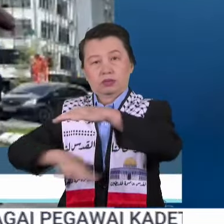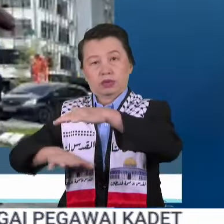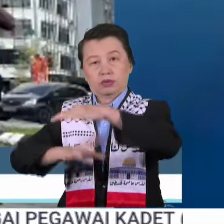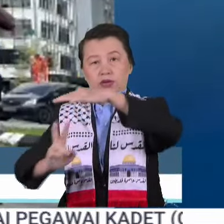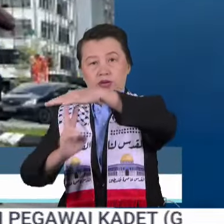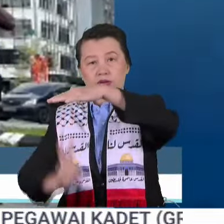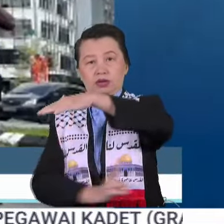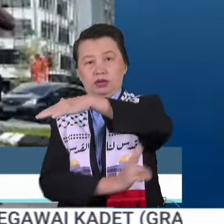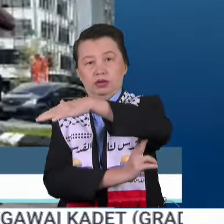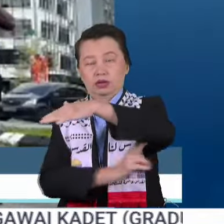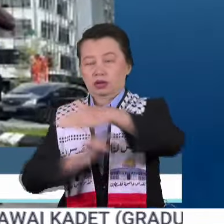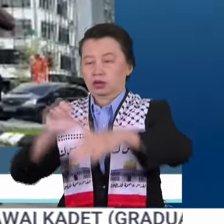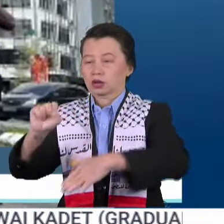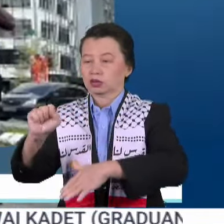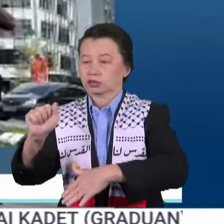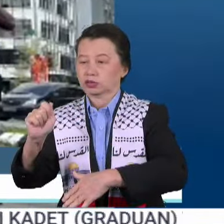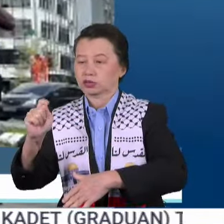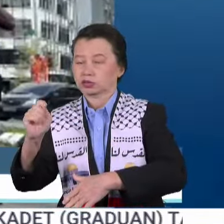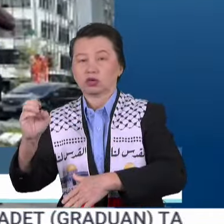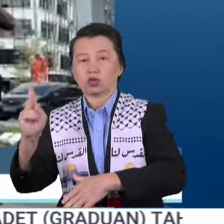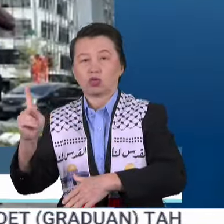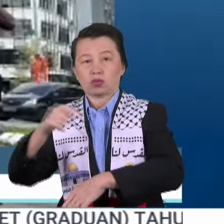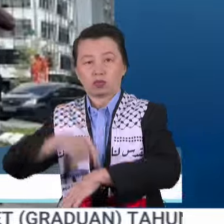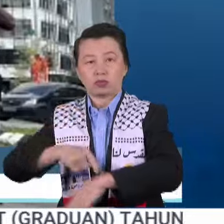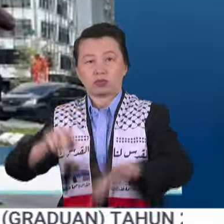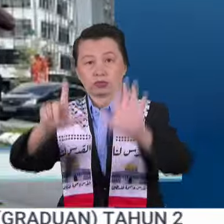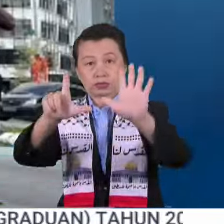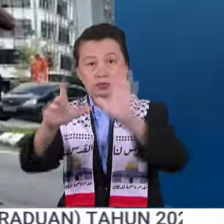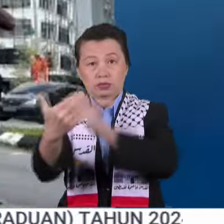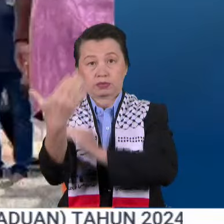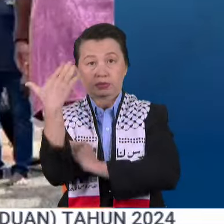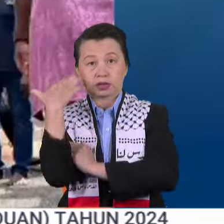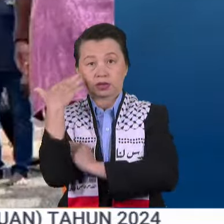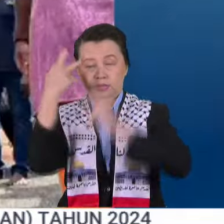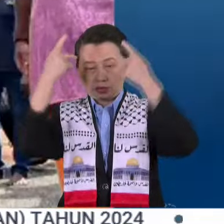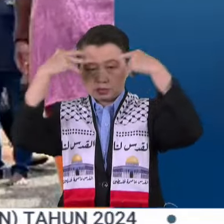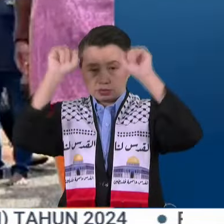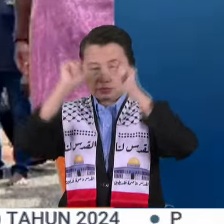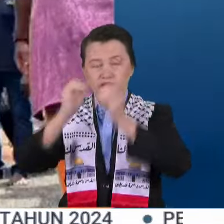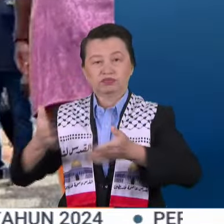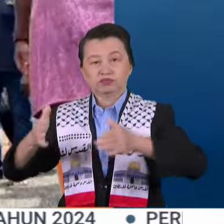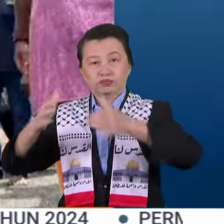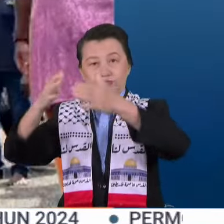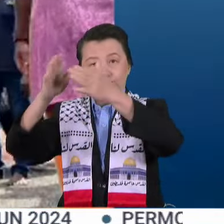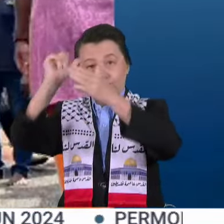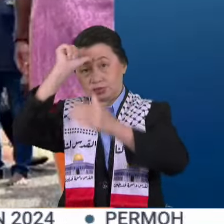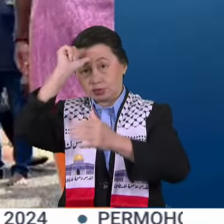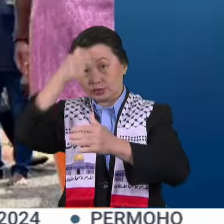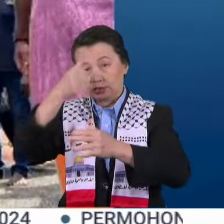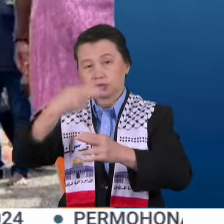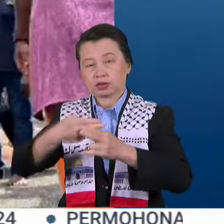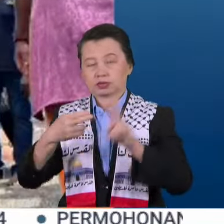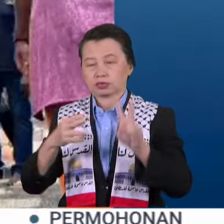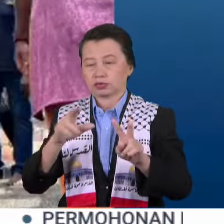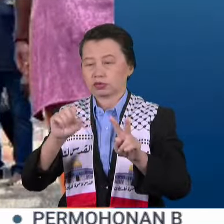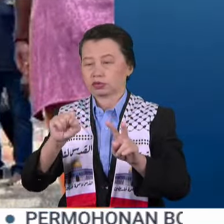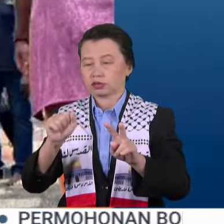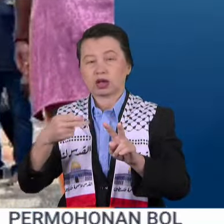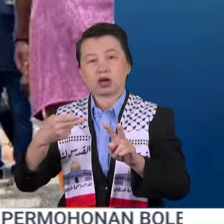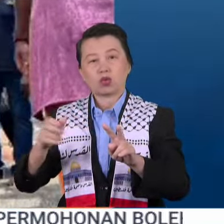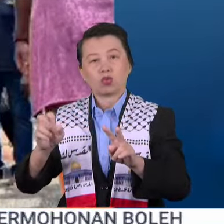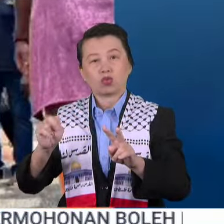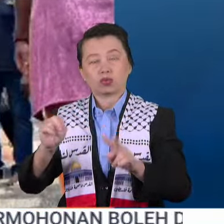Jambatan Gantung Satok seawal pukul 7 pagi. Presiden Persatuan Kuil Hindu Kuching, V.